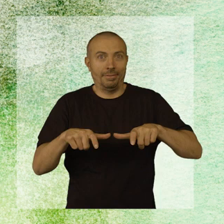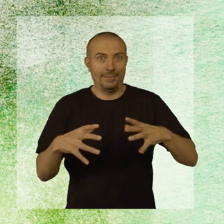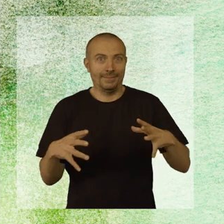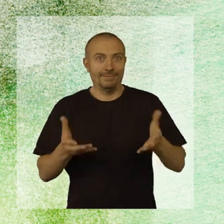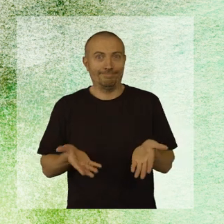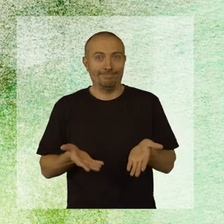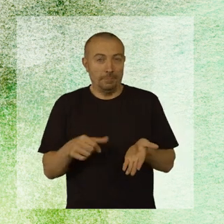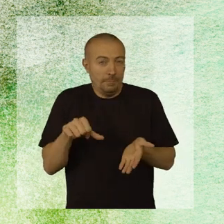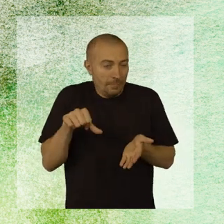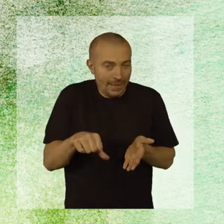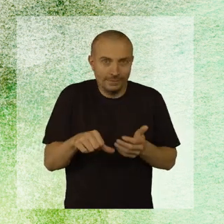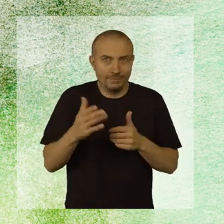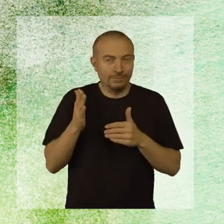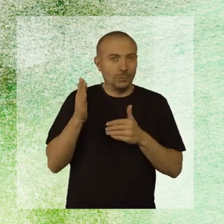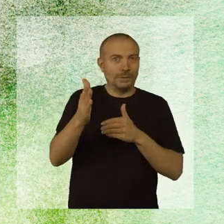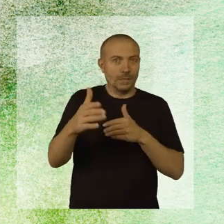du